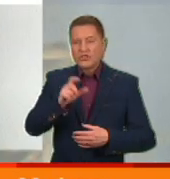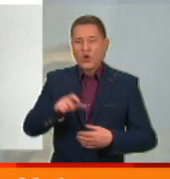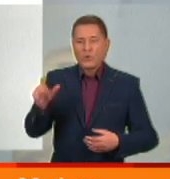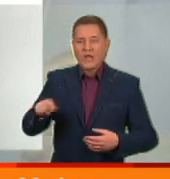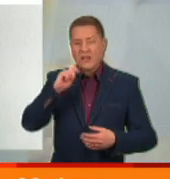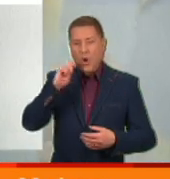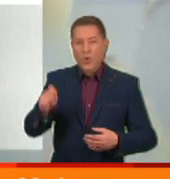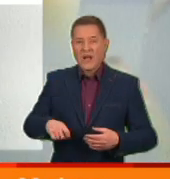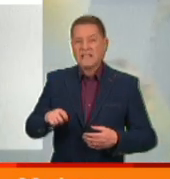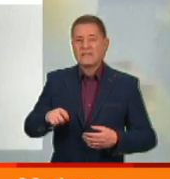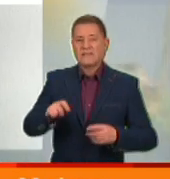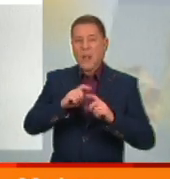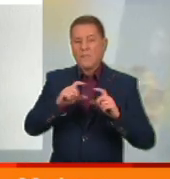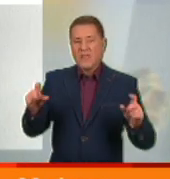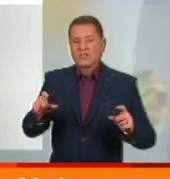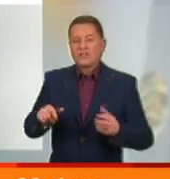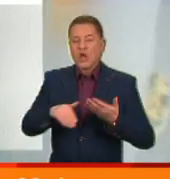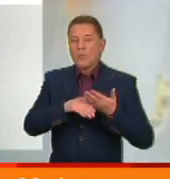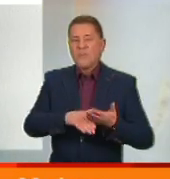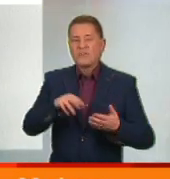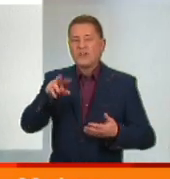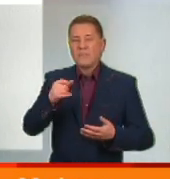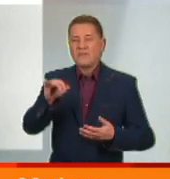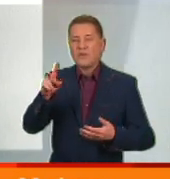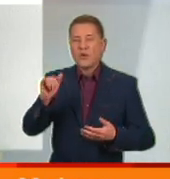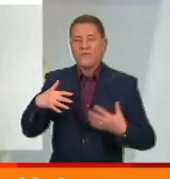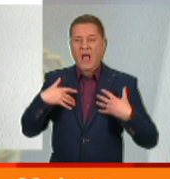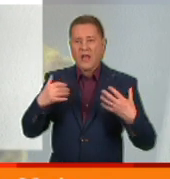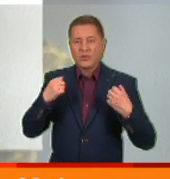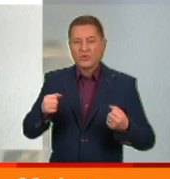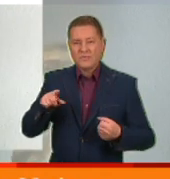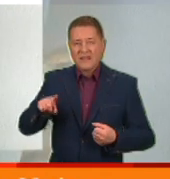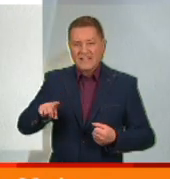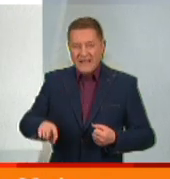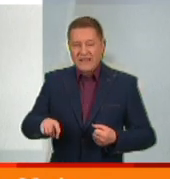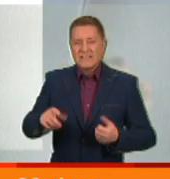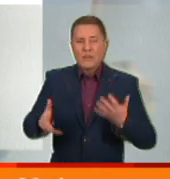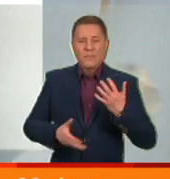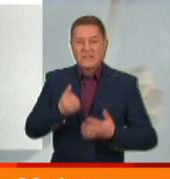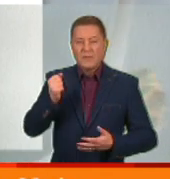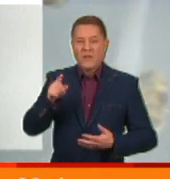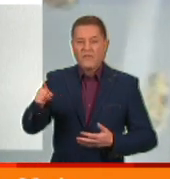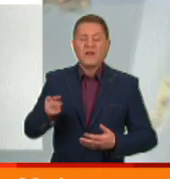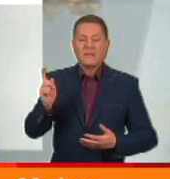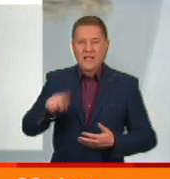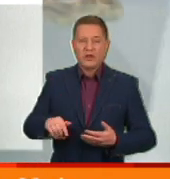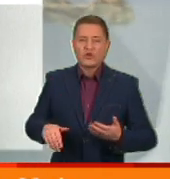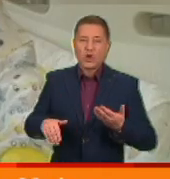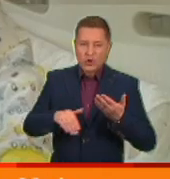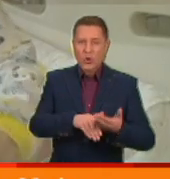українській біржі благодійності проект «Допоможи Матвійкові одужати». Натисніть «Підтримати» і ви теж